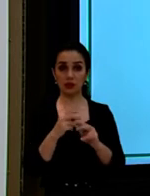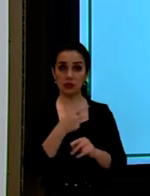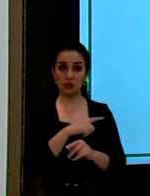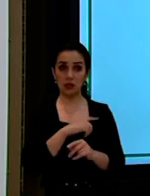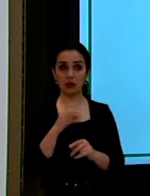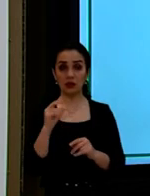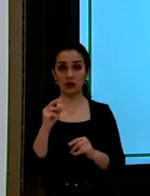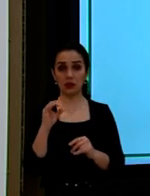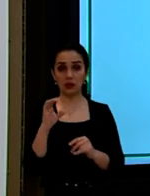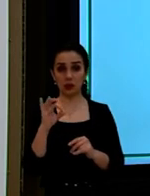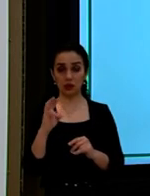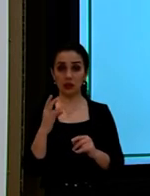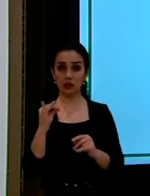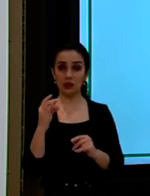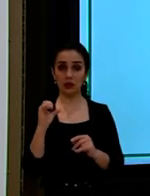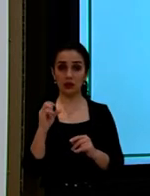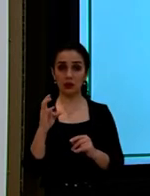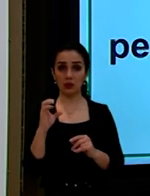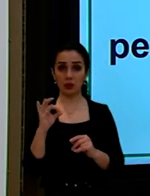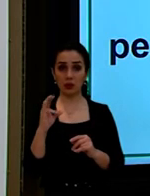сильный они он